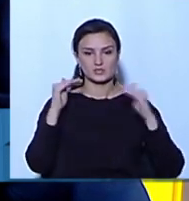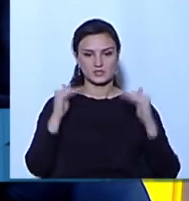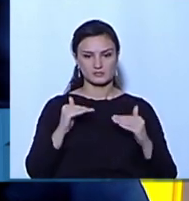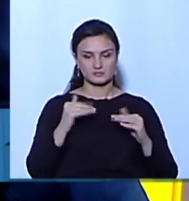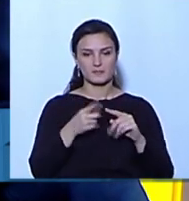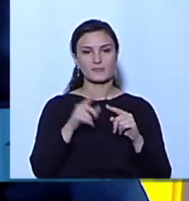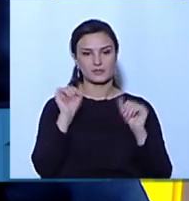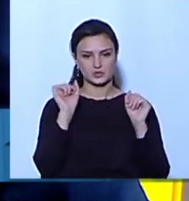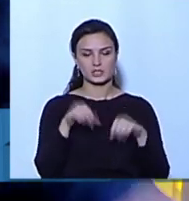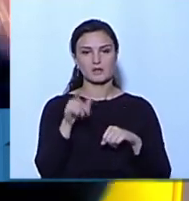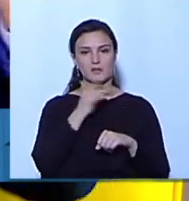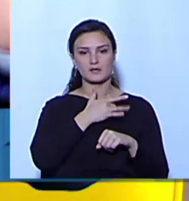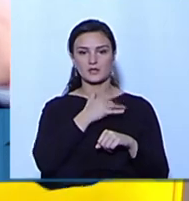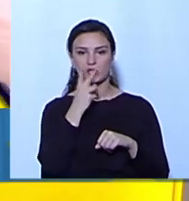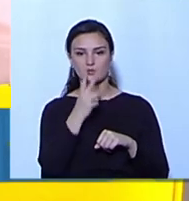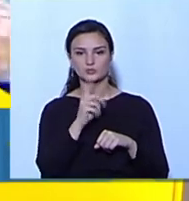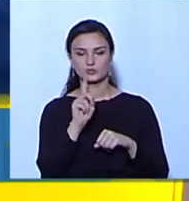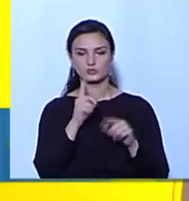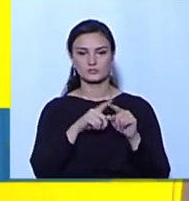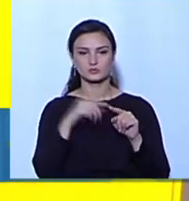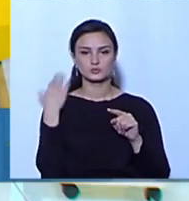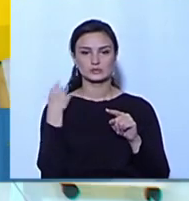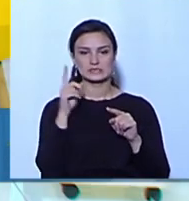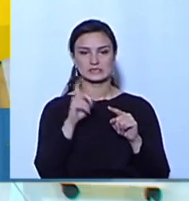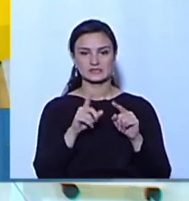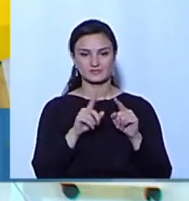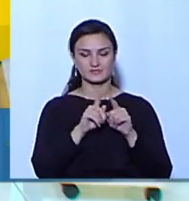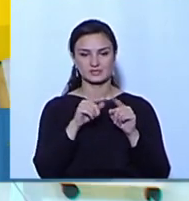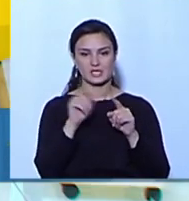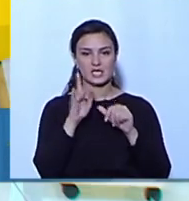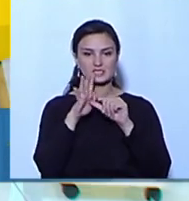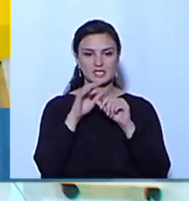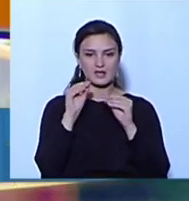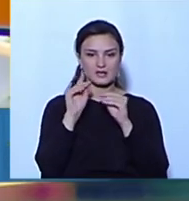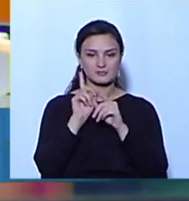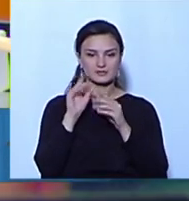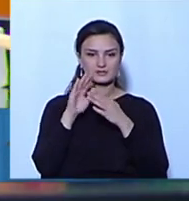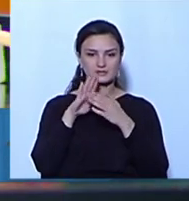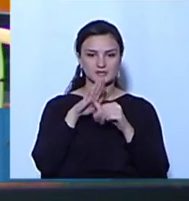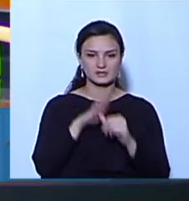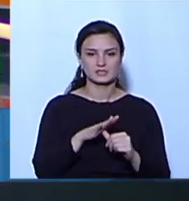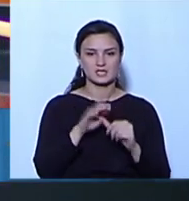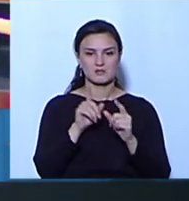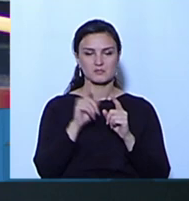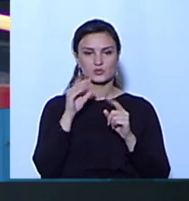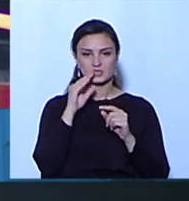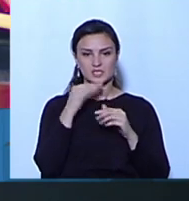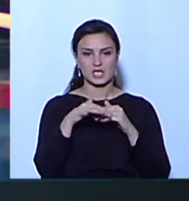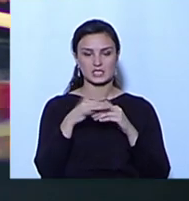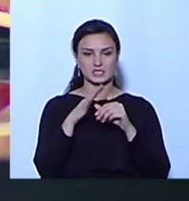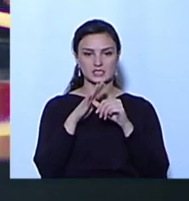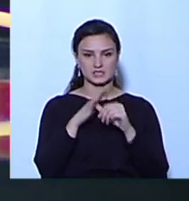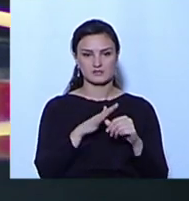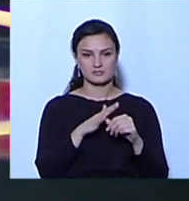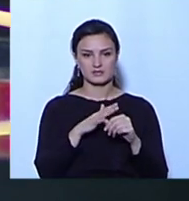ნევროლოგმა შეიძლება ივარაუდოს, რომ აი ამ ზურგის ტვინს აი აქედან აწვება რაღაცა გარედან. როდესაც გარედან აწვება, ბოლოს და ბოლოს